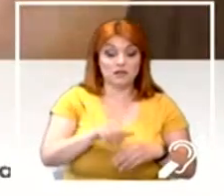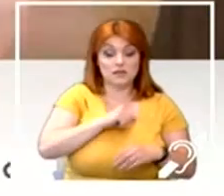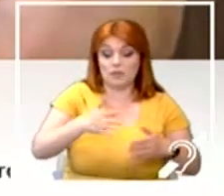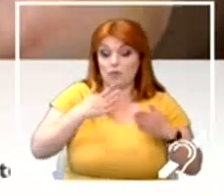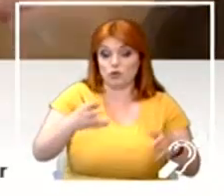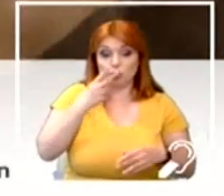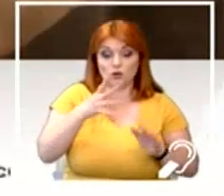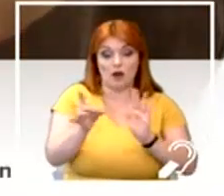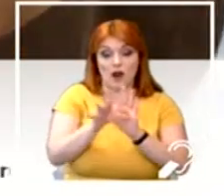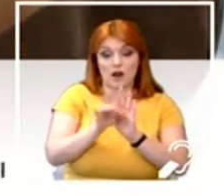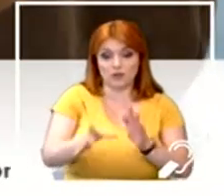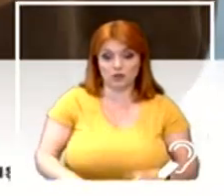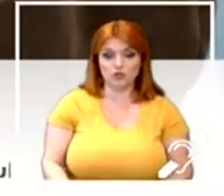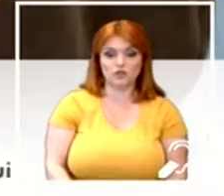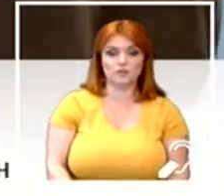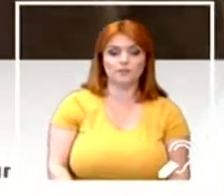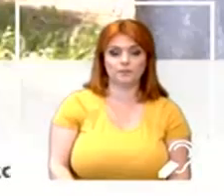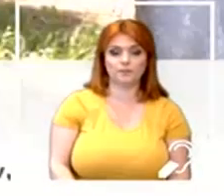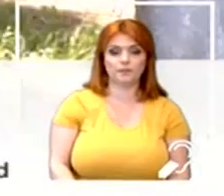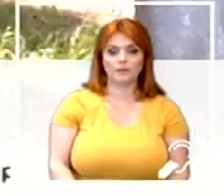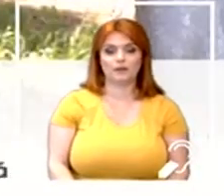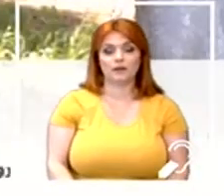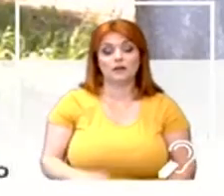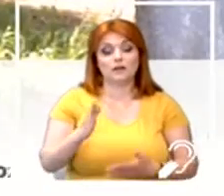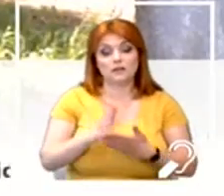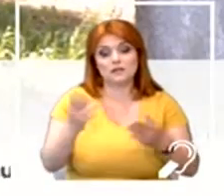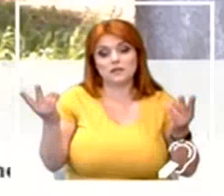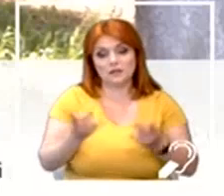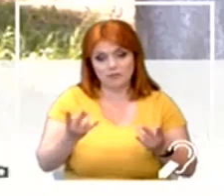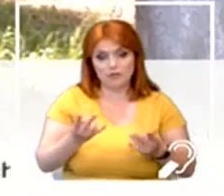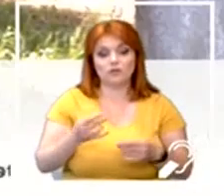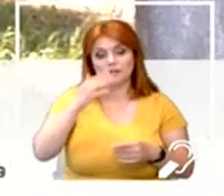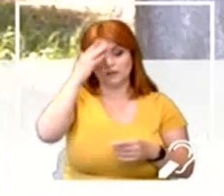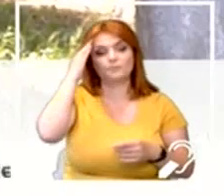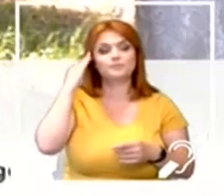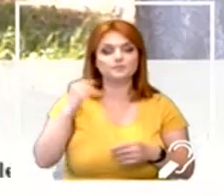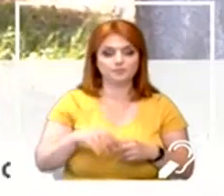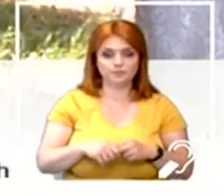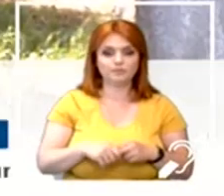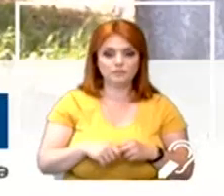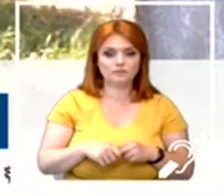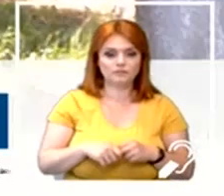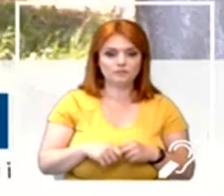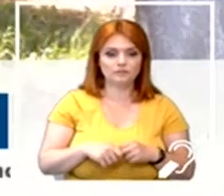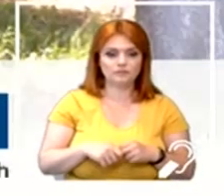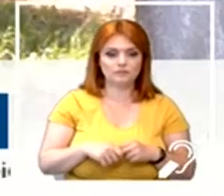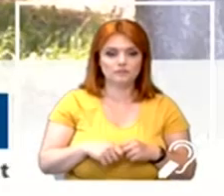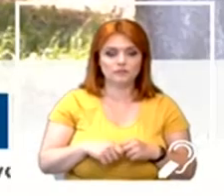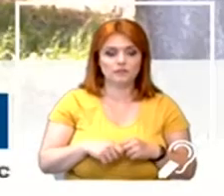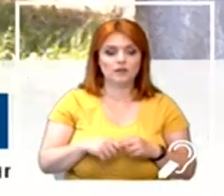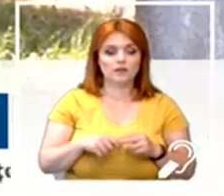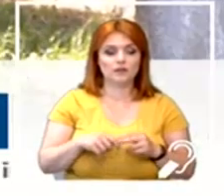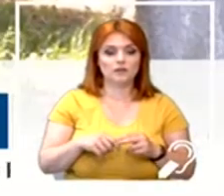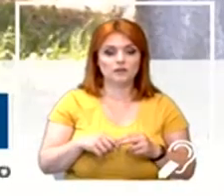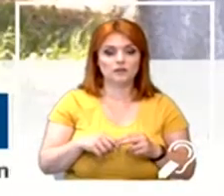cer eforturi din partea tuturor instituțiilor. Este nevoie de consolidare Agenției Naționale pentru Sănătate Publică, de fortificat